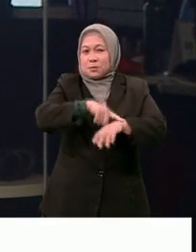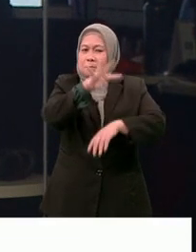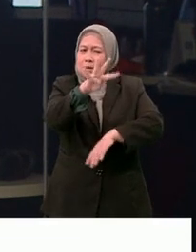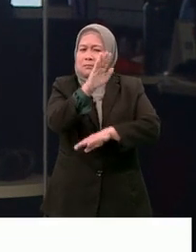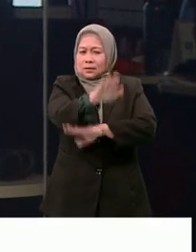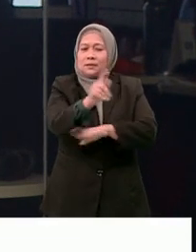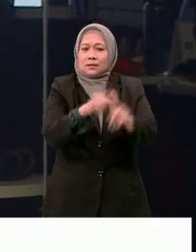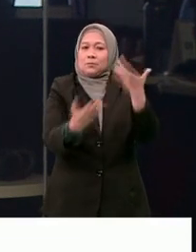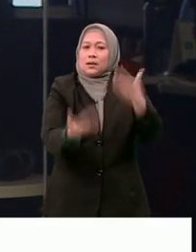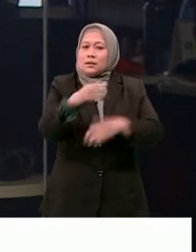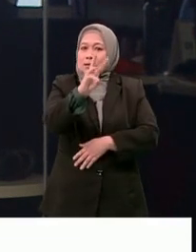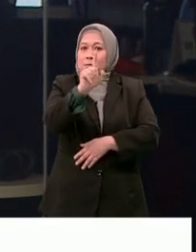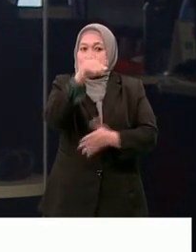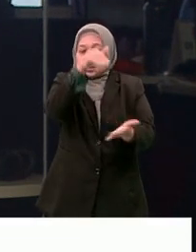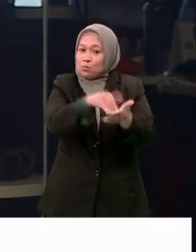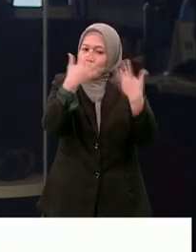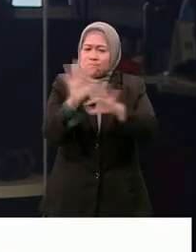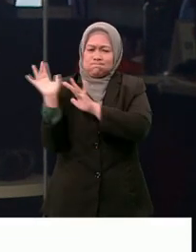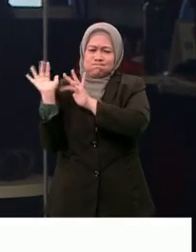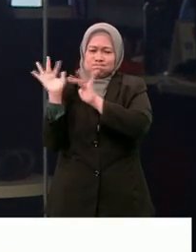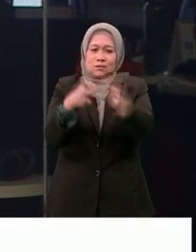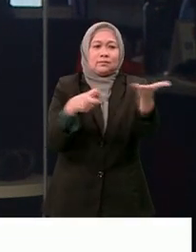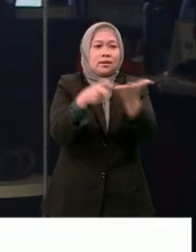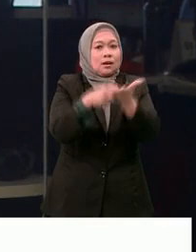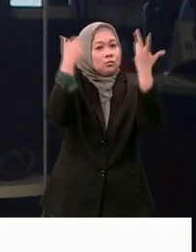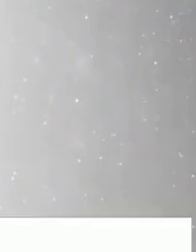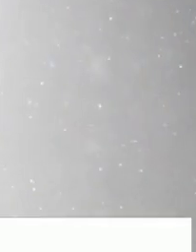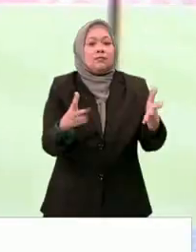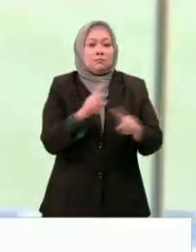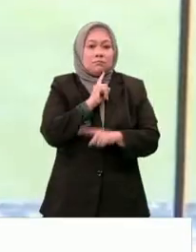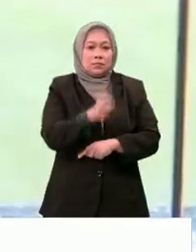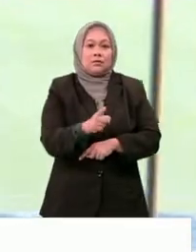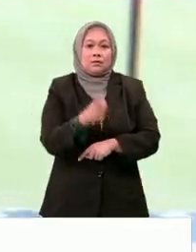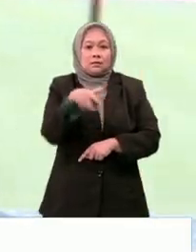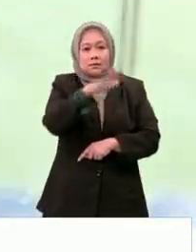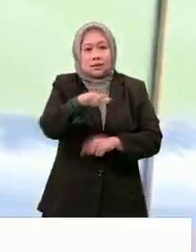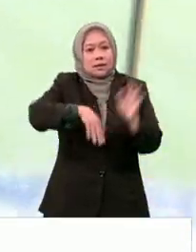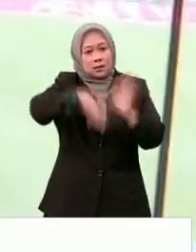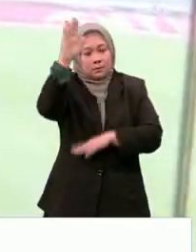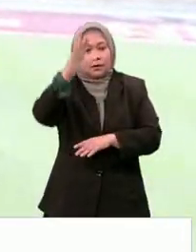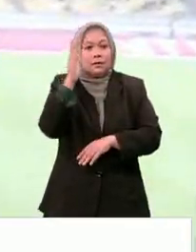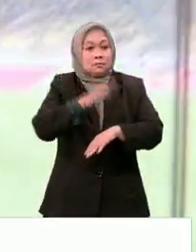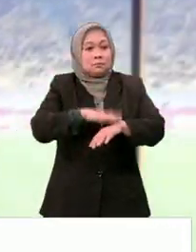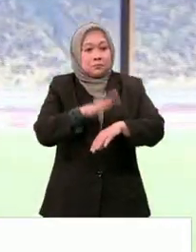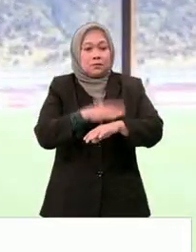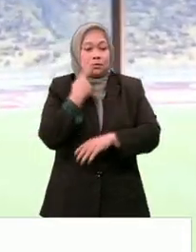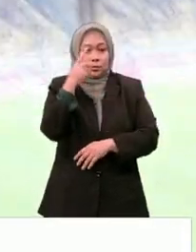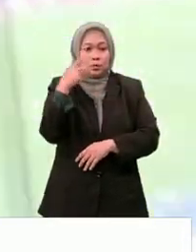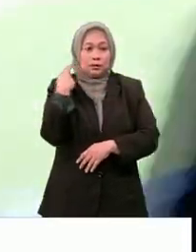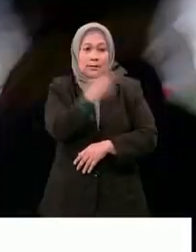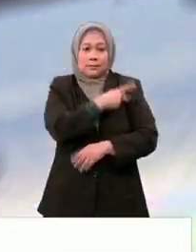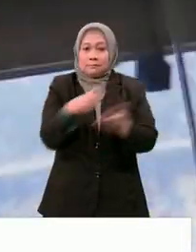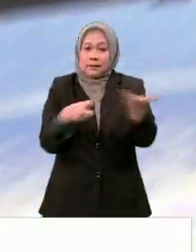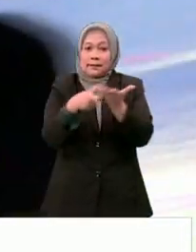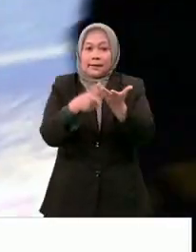sebenarnya lebih 61,000 sudah pun terjual tiketnya. Saya pasti jumlahnya lebih kerana masih lagi ada masa untuk membeli tiket.